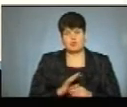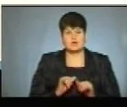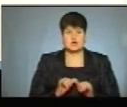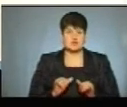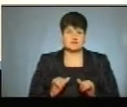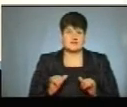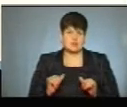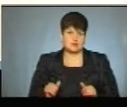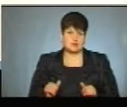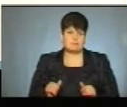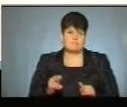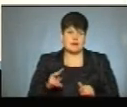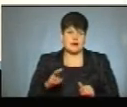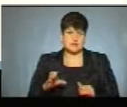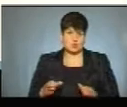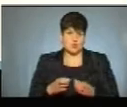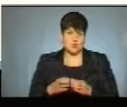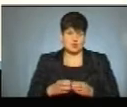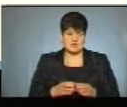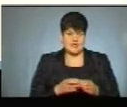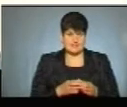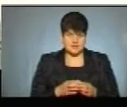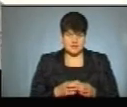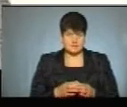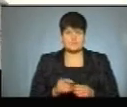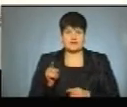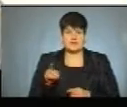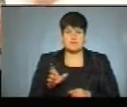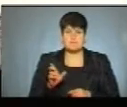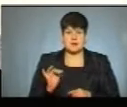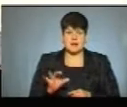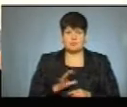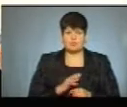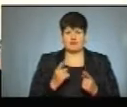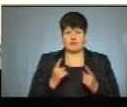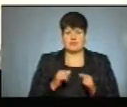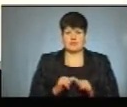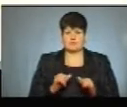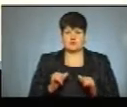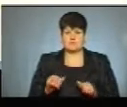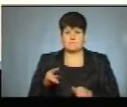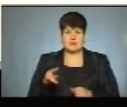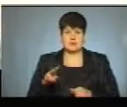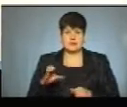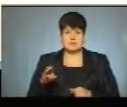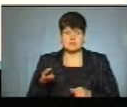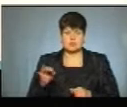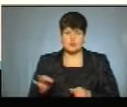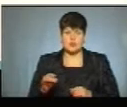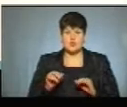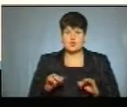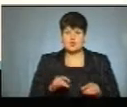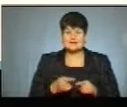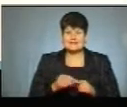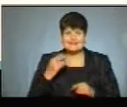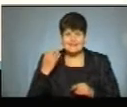розвинуті пластові осередки, там би було велике поширення та пластового руху і цієї ідеї, то я